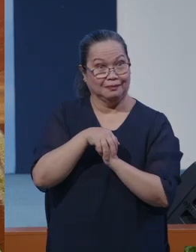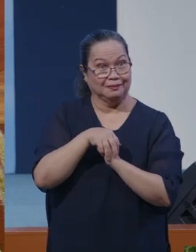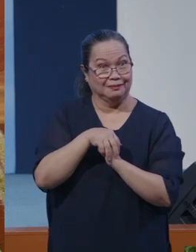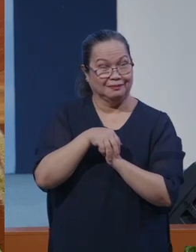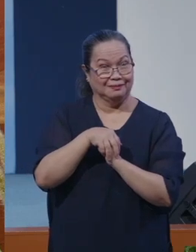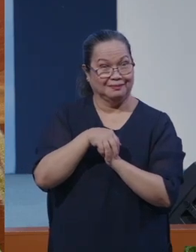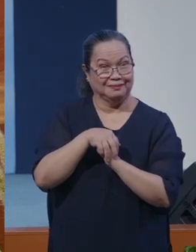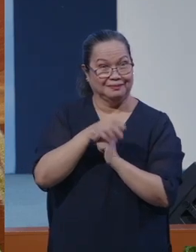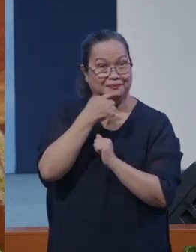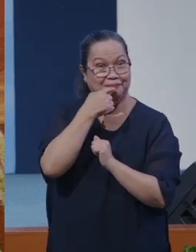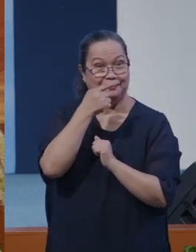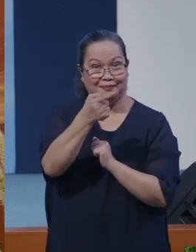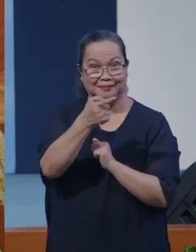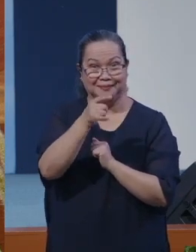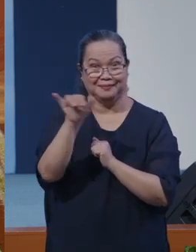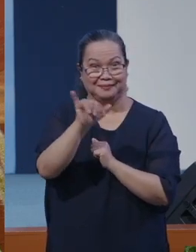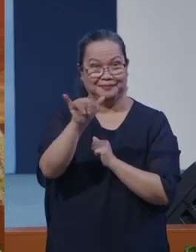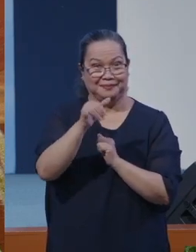Sabi sa